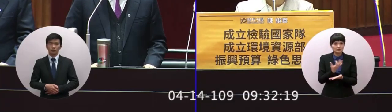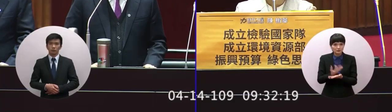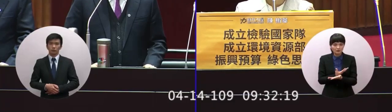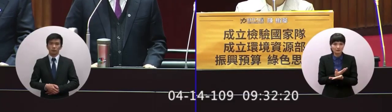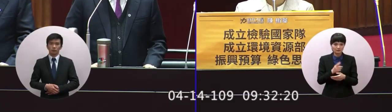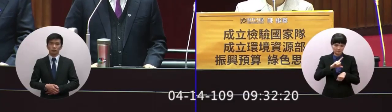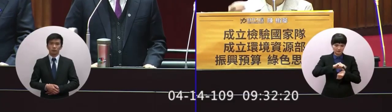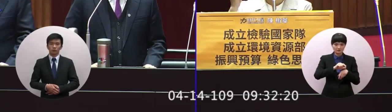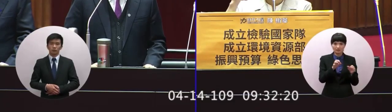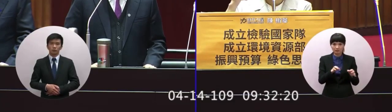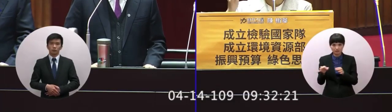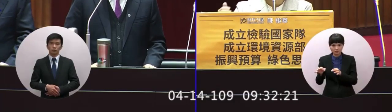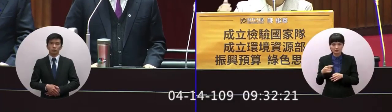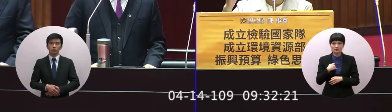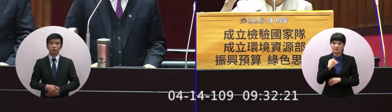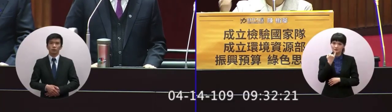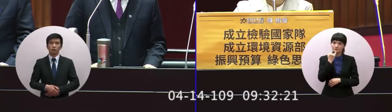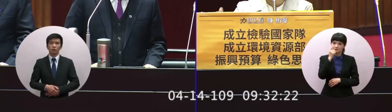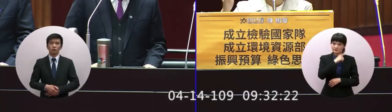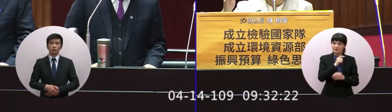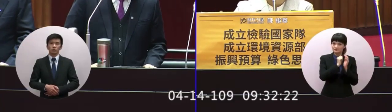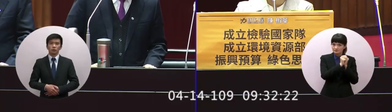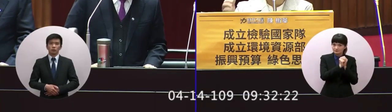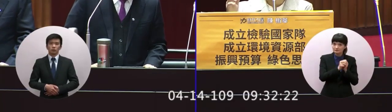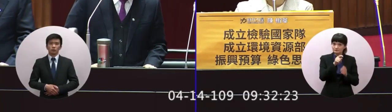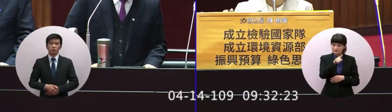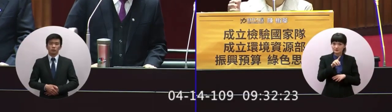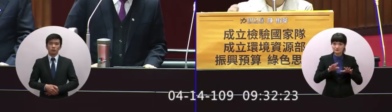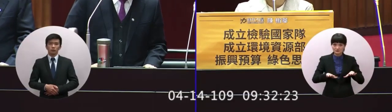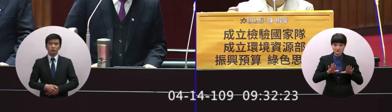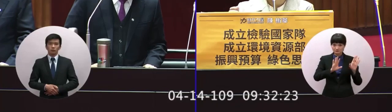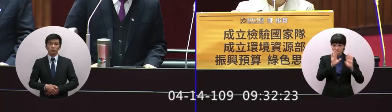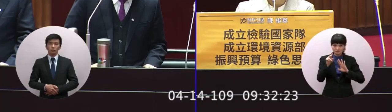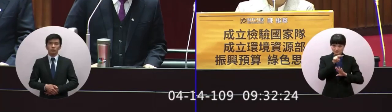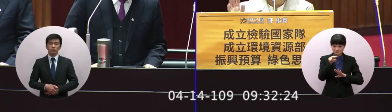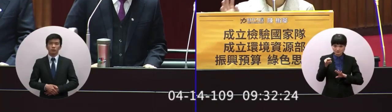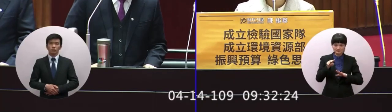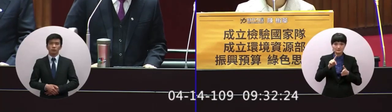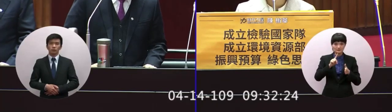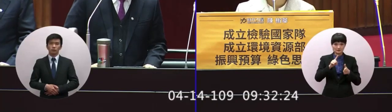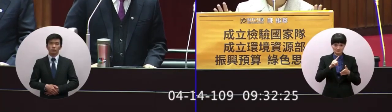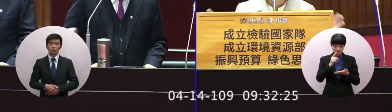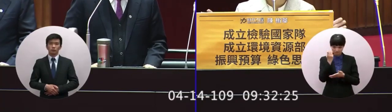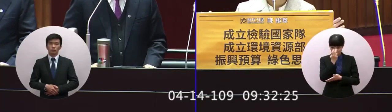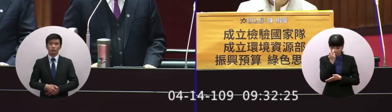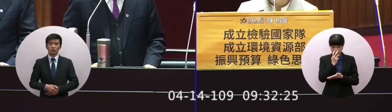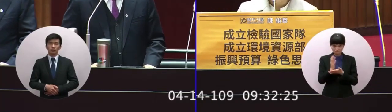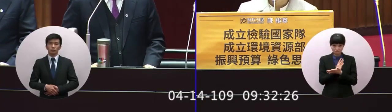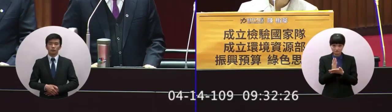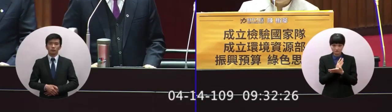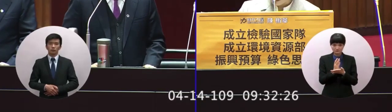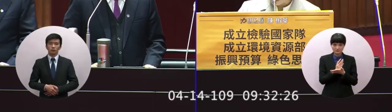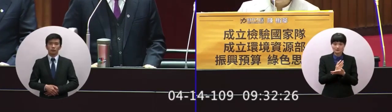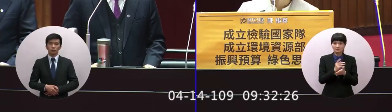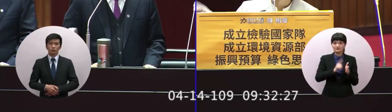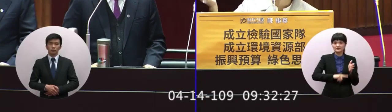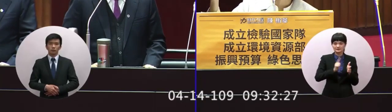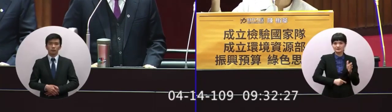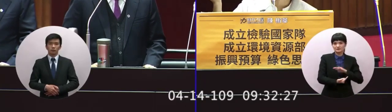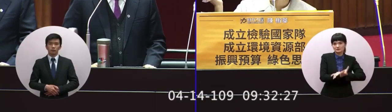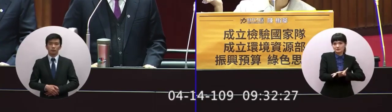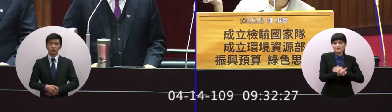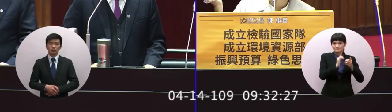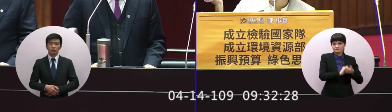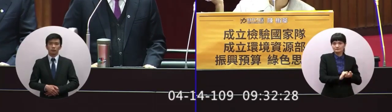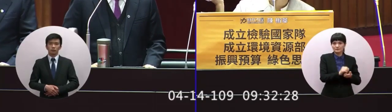果行政团队能够依现况简单的认定污染，不需要送检调的就不要送检调，因为